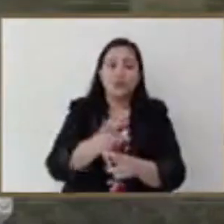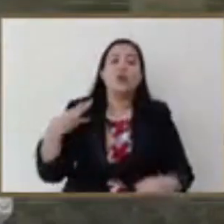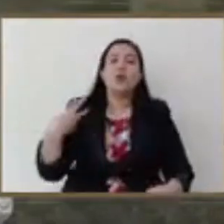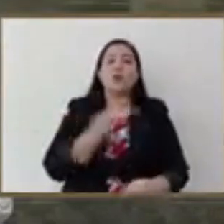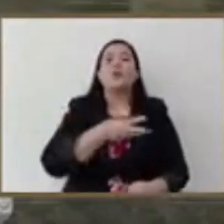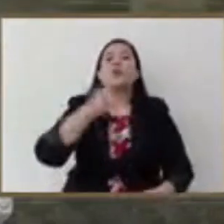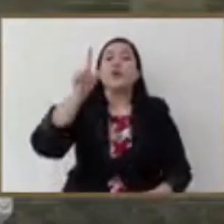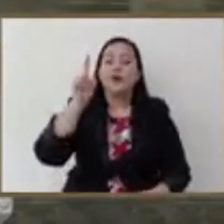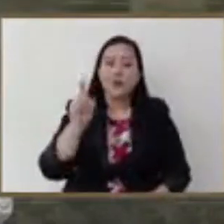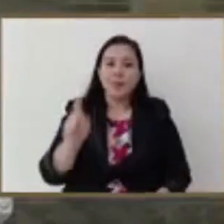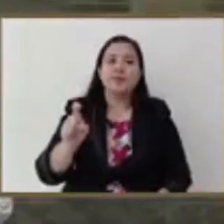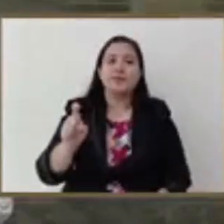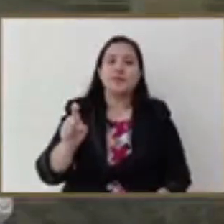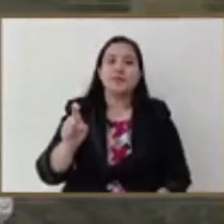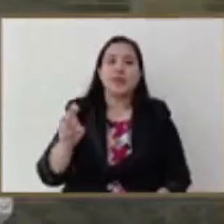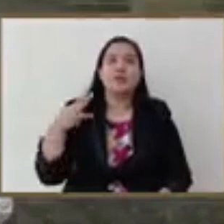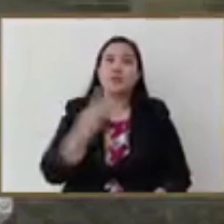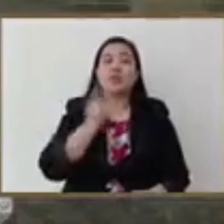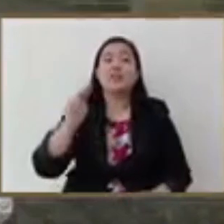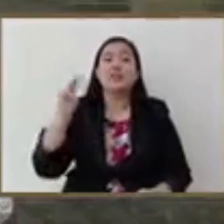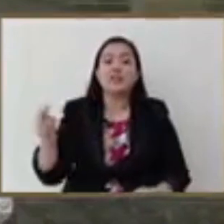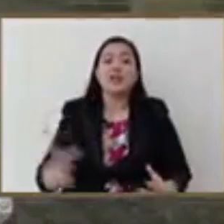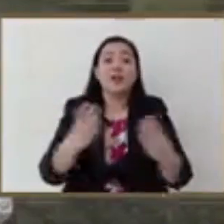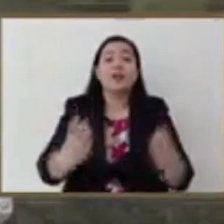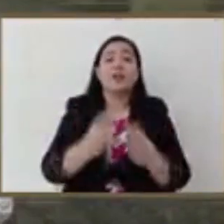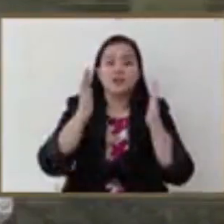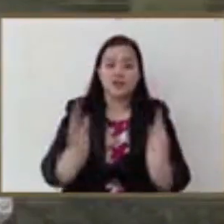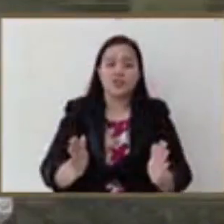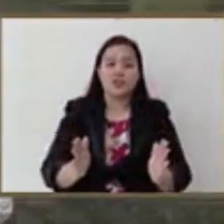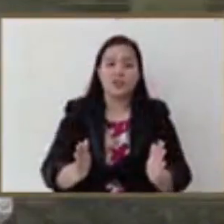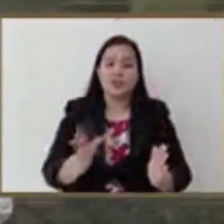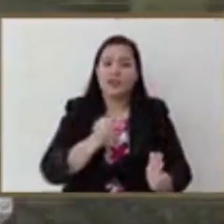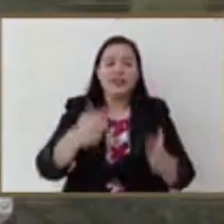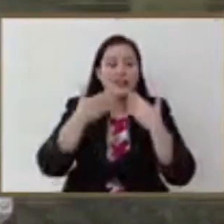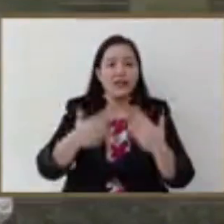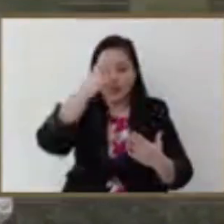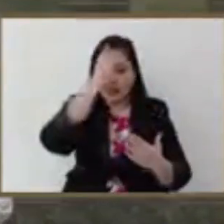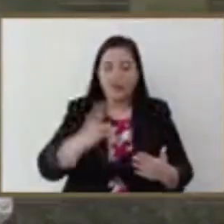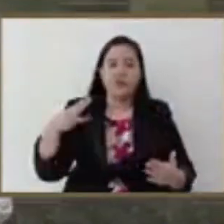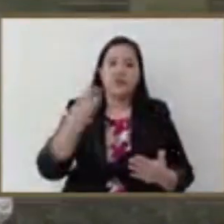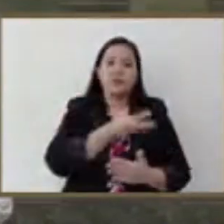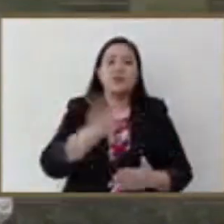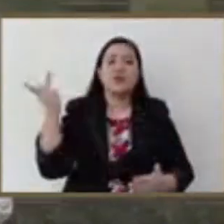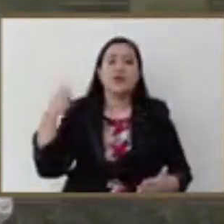loob natin para gumawa ng tama. And bless God for the church. That's why I don't want to miss the